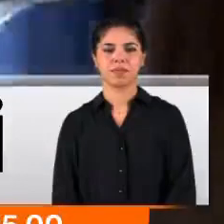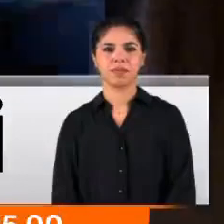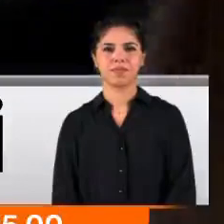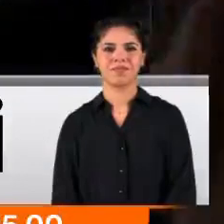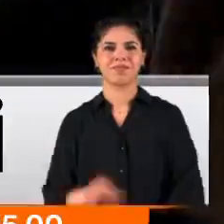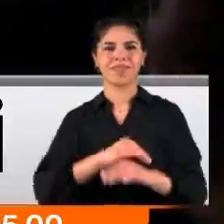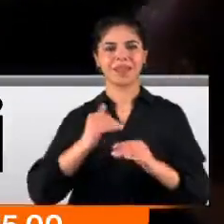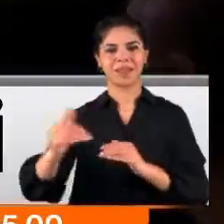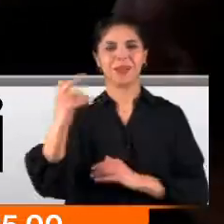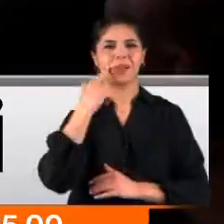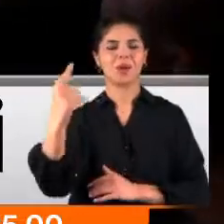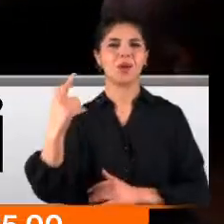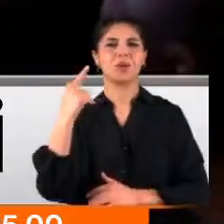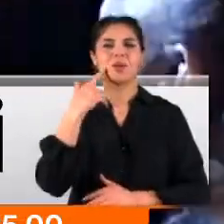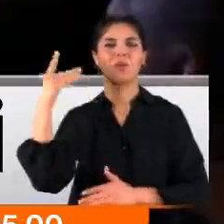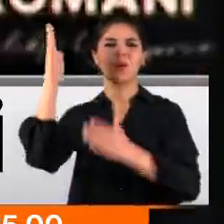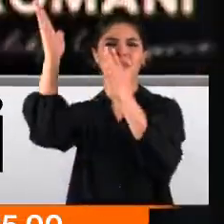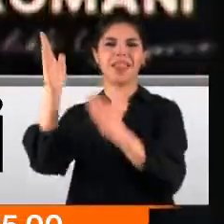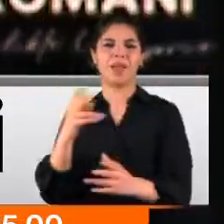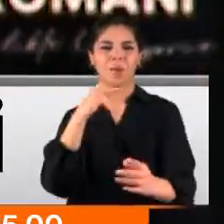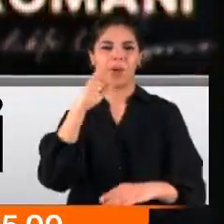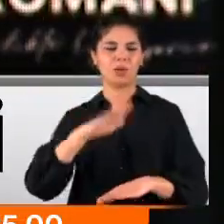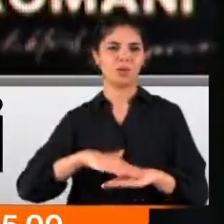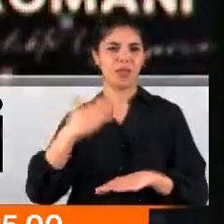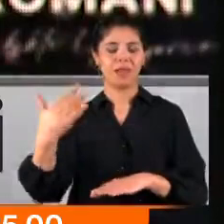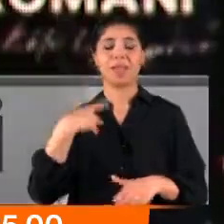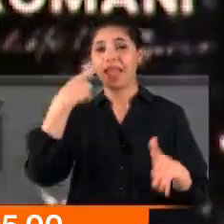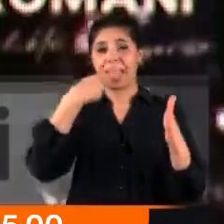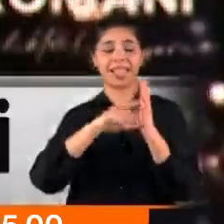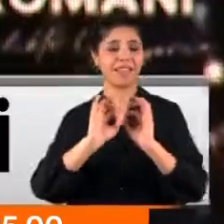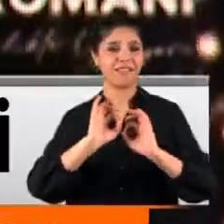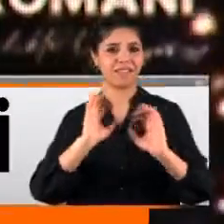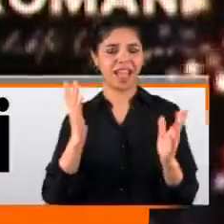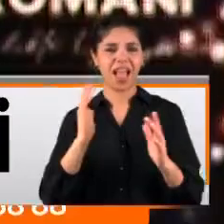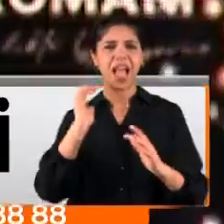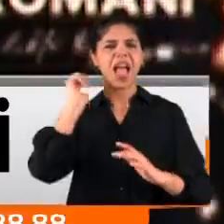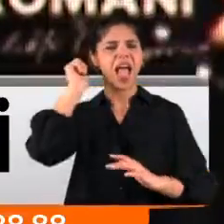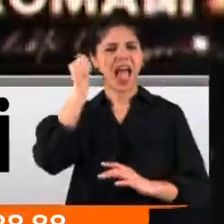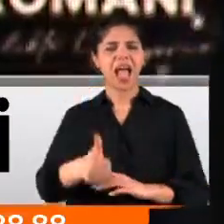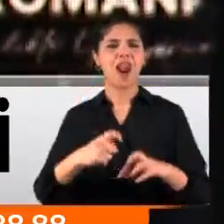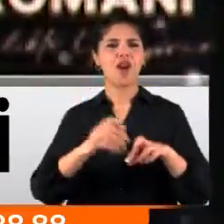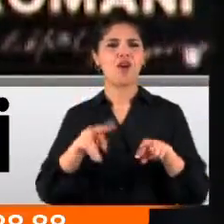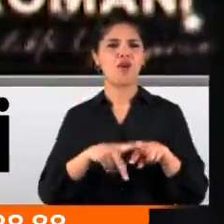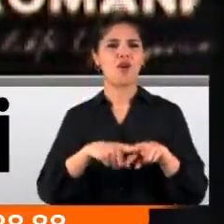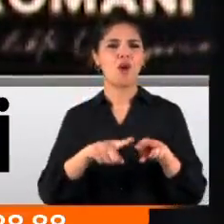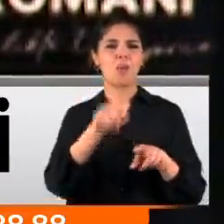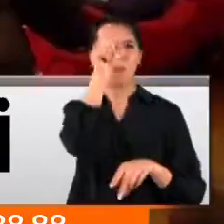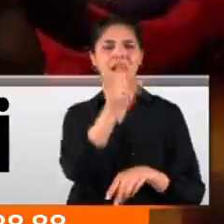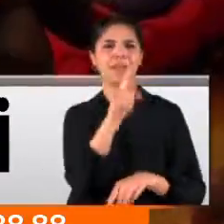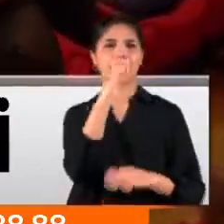İlerleyen dakikalarda da Cumhurbaşkanı çıktı kürsüye. Hedefimiz her romana bir